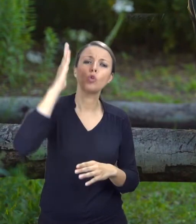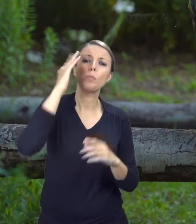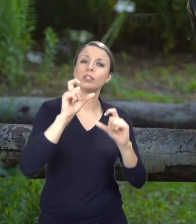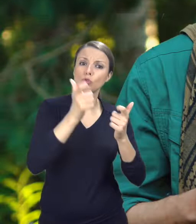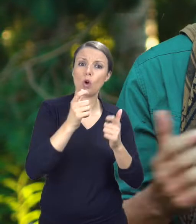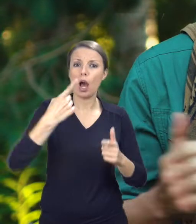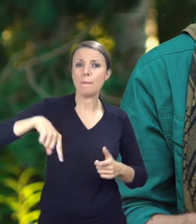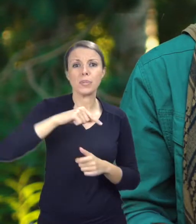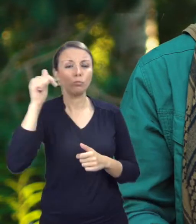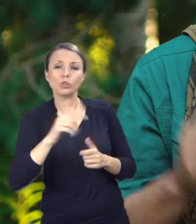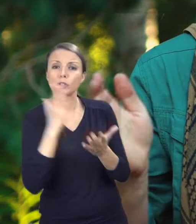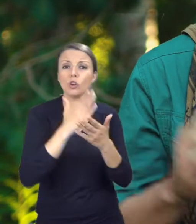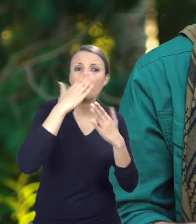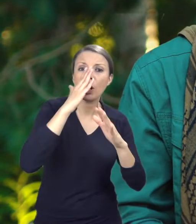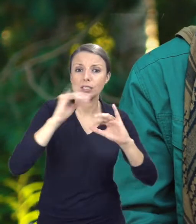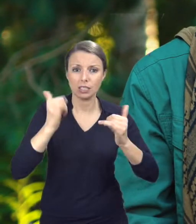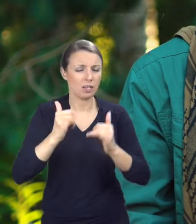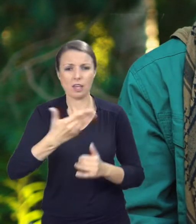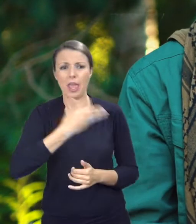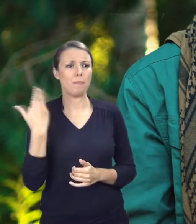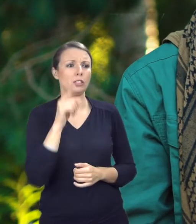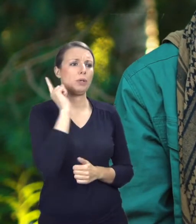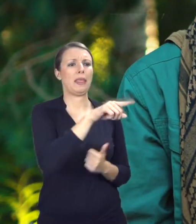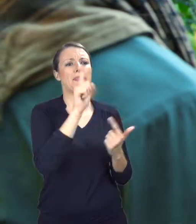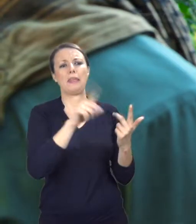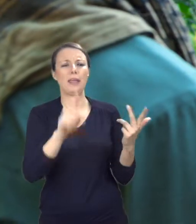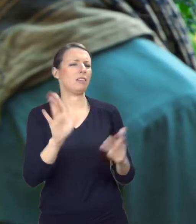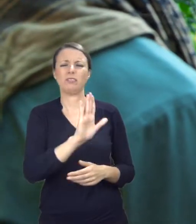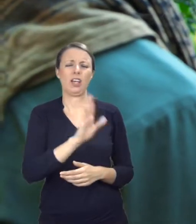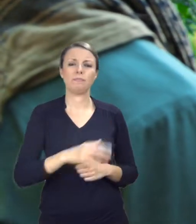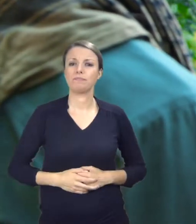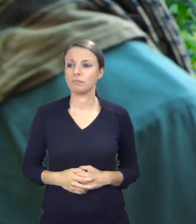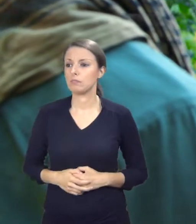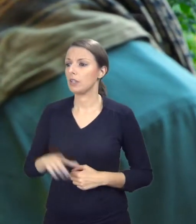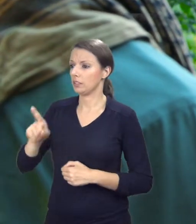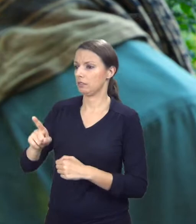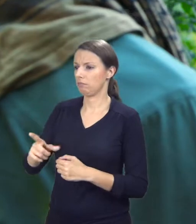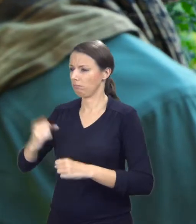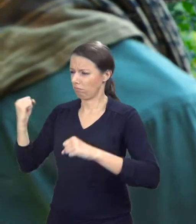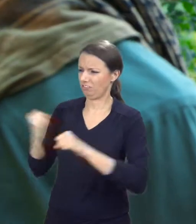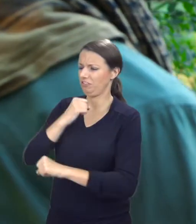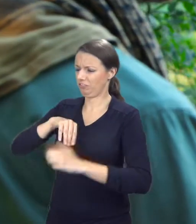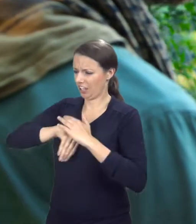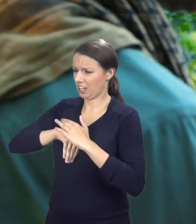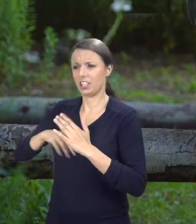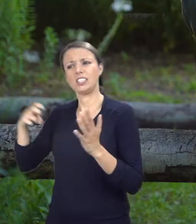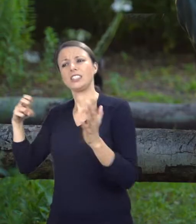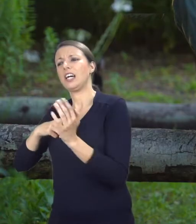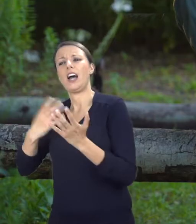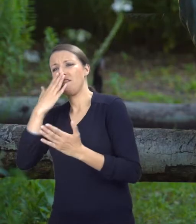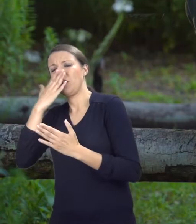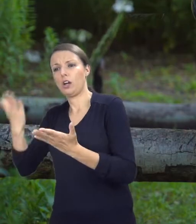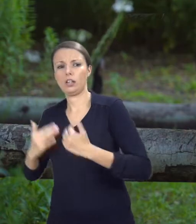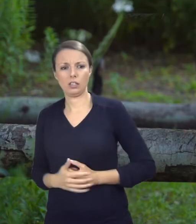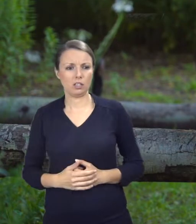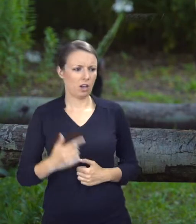na serio zagrać. No nie ma tak, że jest taka selekcja. Mówię, wszystko wychodzi w praktyce. Ty jesteś twardzielem. Jakie cechy ma prawdziwy twardziel? No ja